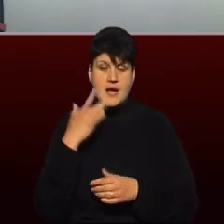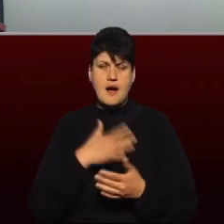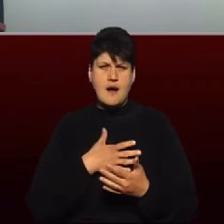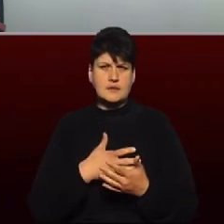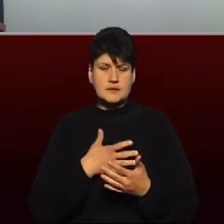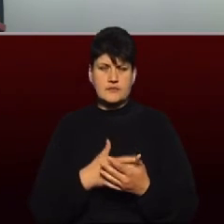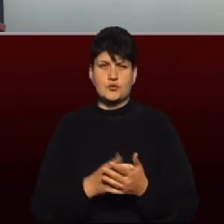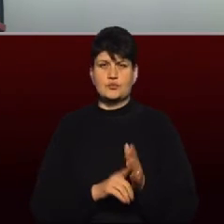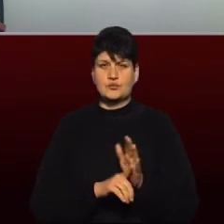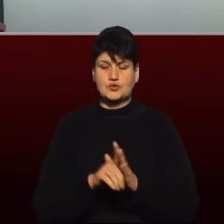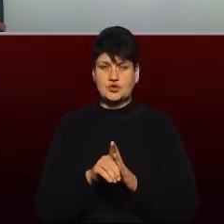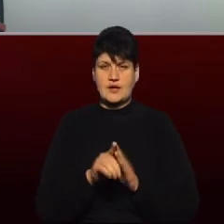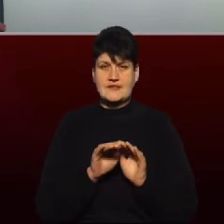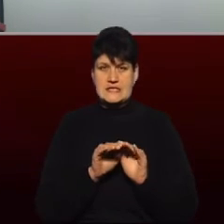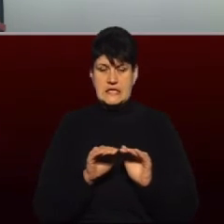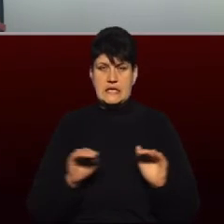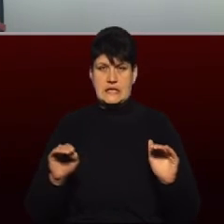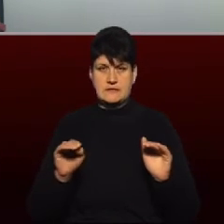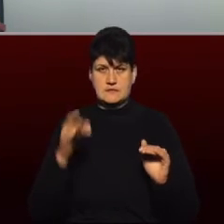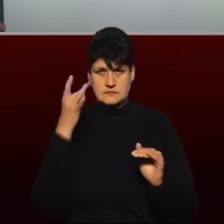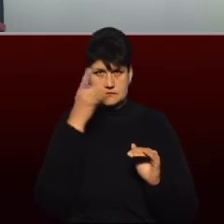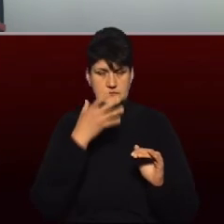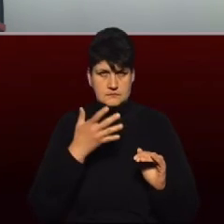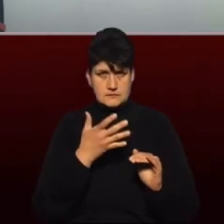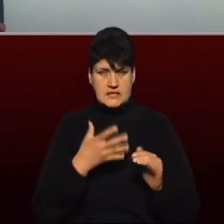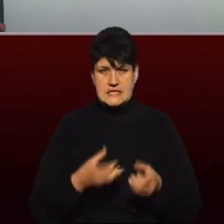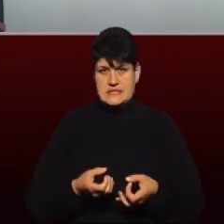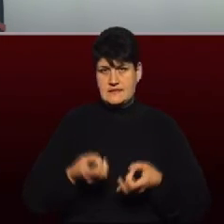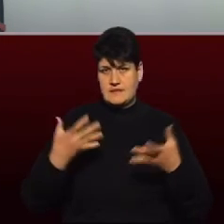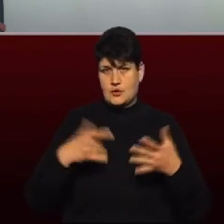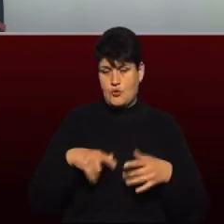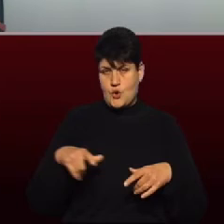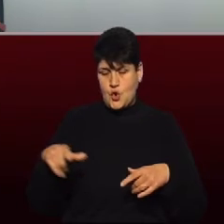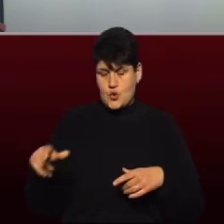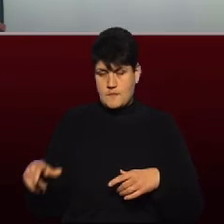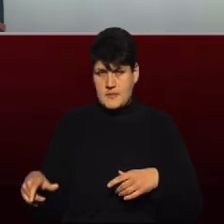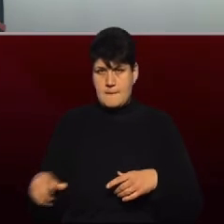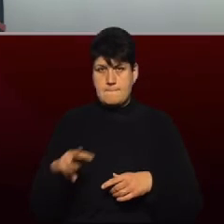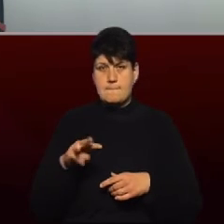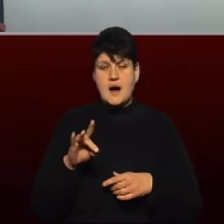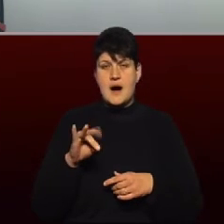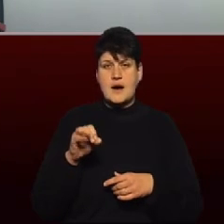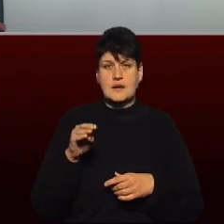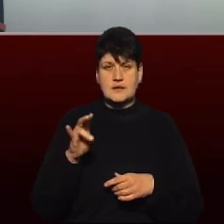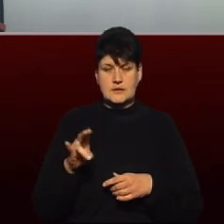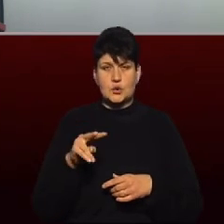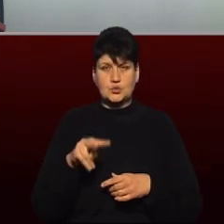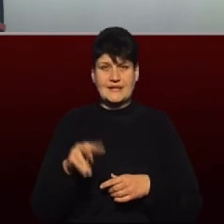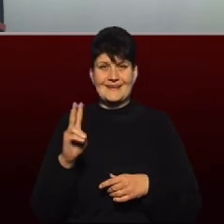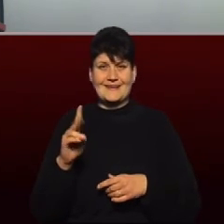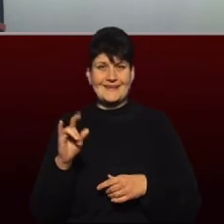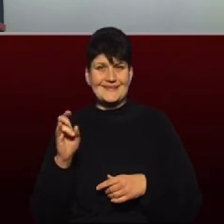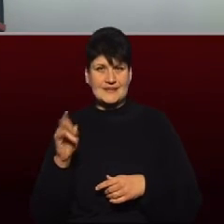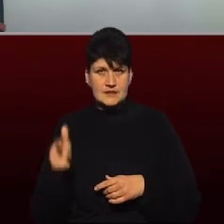між темношкірими і світлими людьми, тобто Мартін Лютер Кінг, він очолив по суті, ну і досі, по суті, є